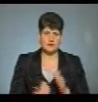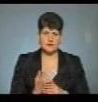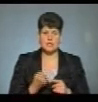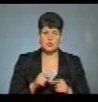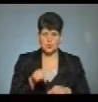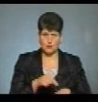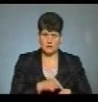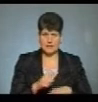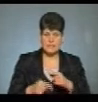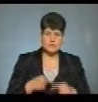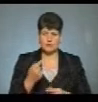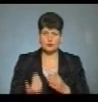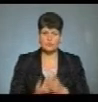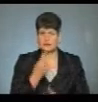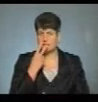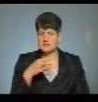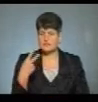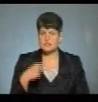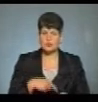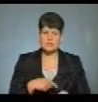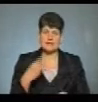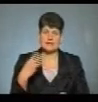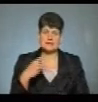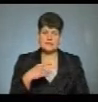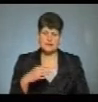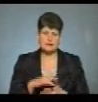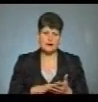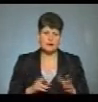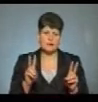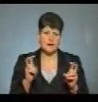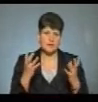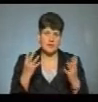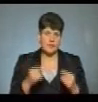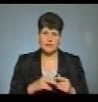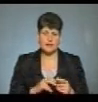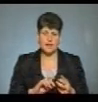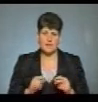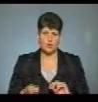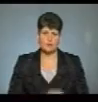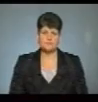годину. Наступний випуск дивіться о 20:30. Далі в ефірі «Тема дня». Не перемикайте.